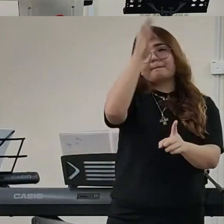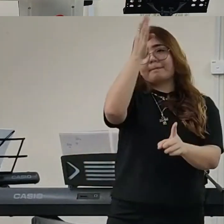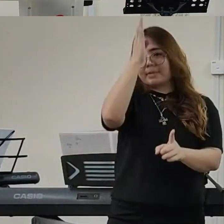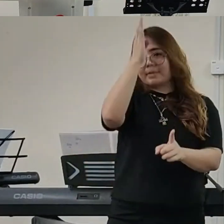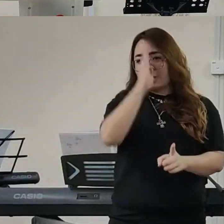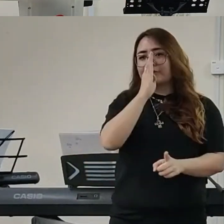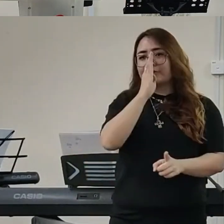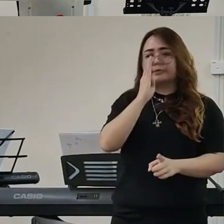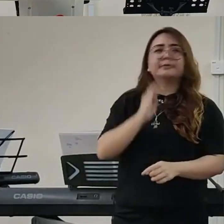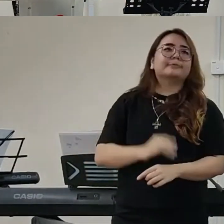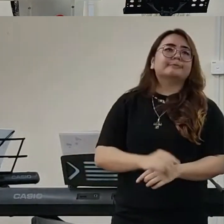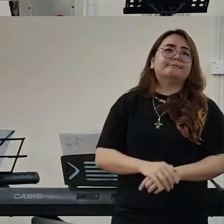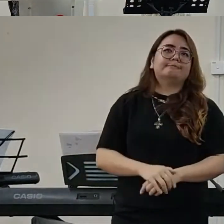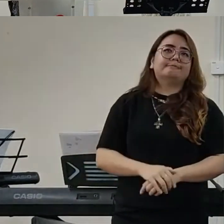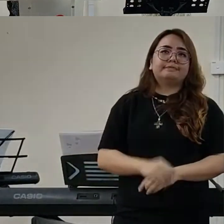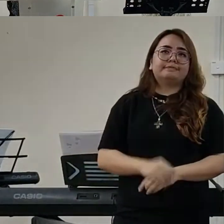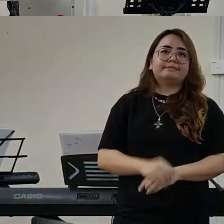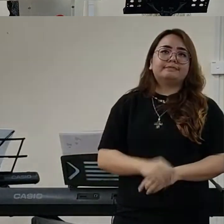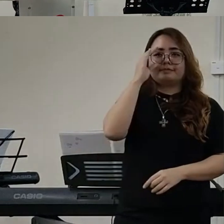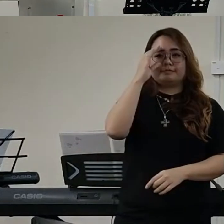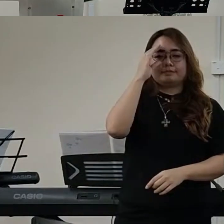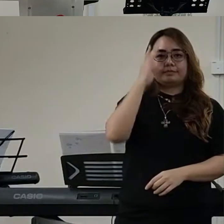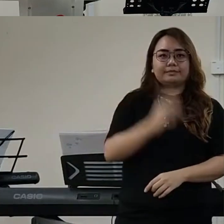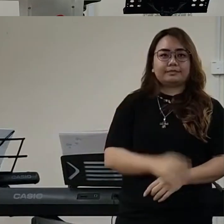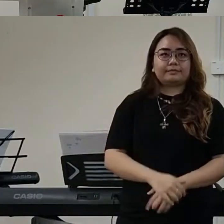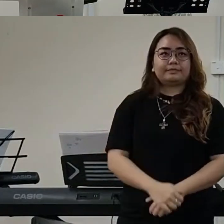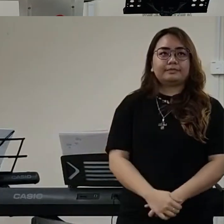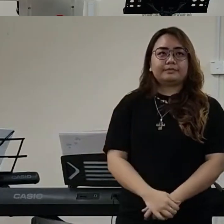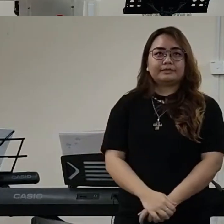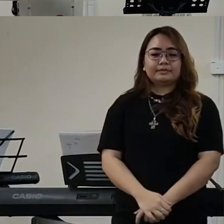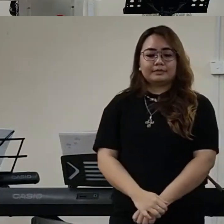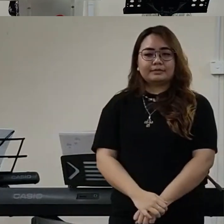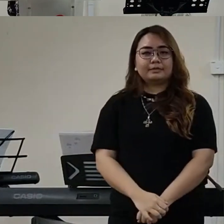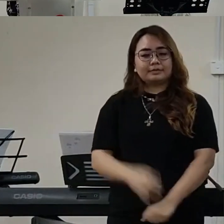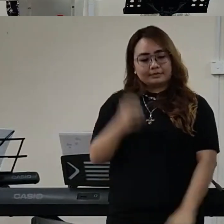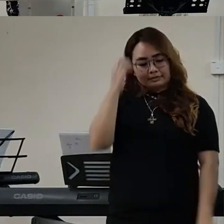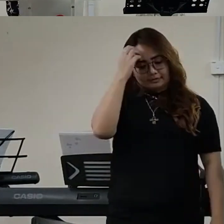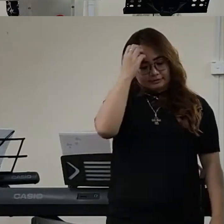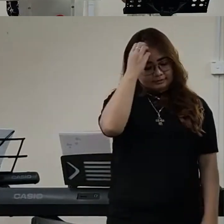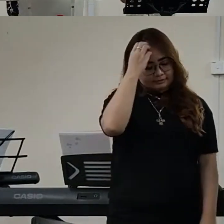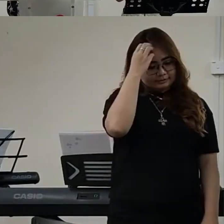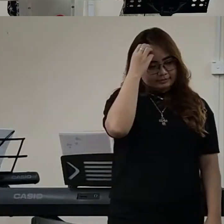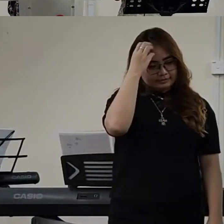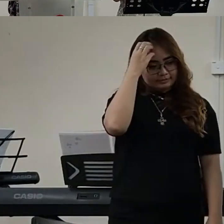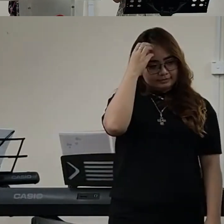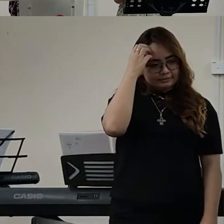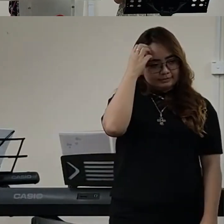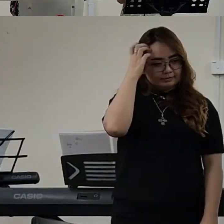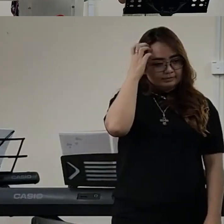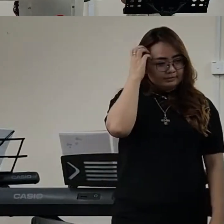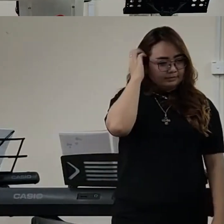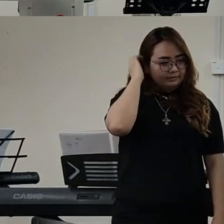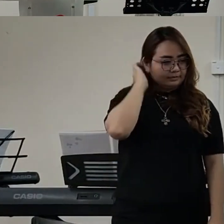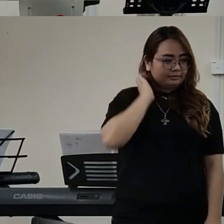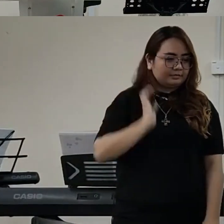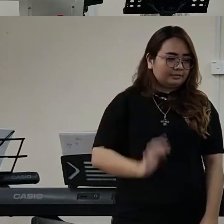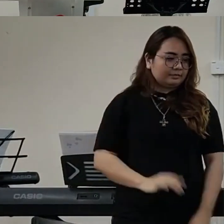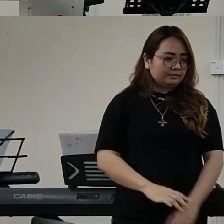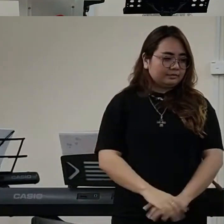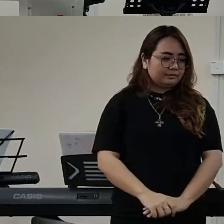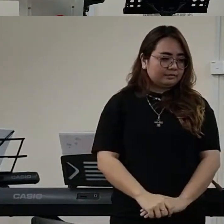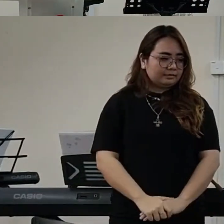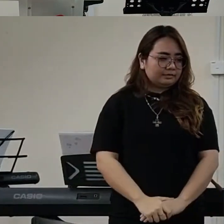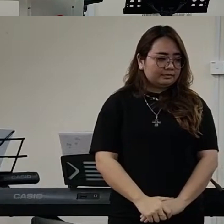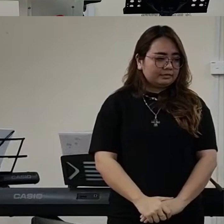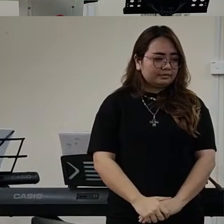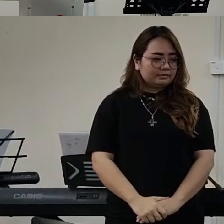就是预言来对人民说话。现在我们这新约的信徒，我们不需要，我们只要通过圣灵，我们就可以与神说